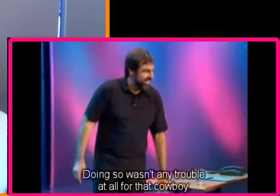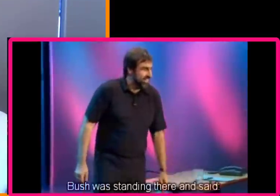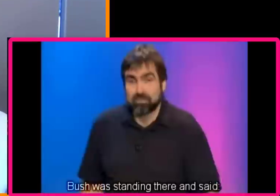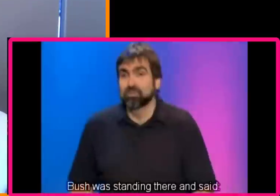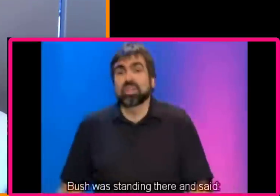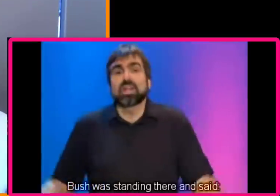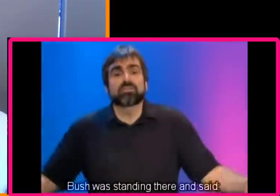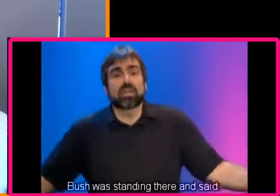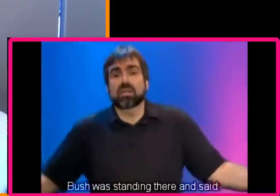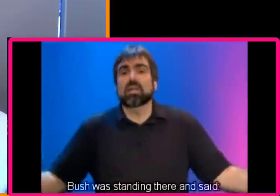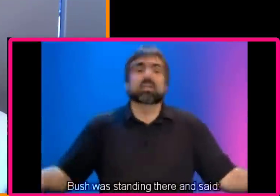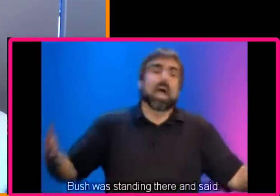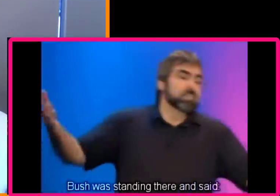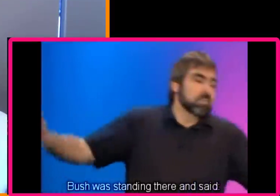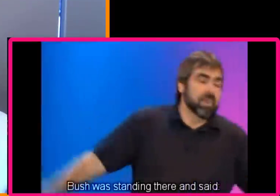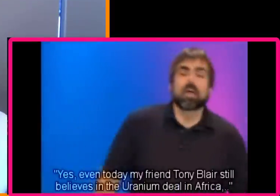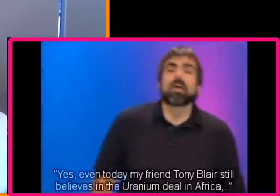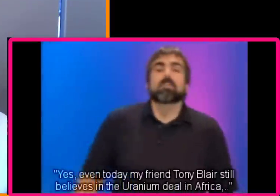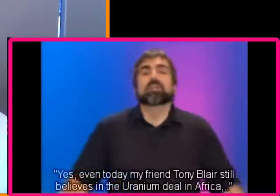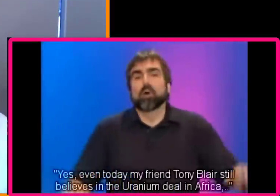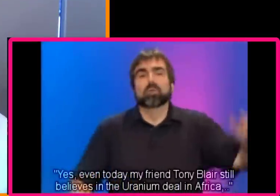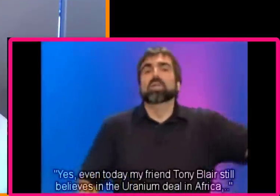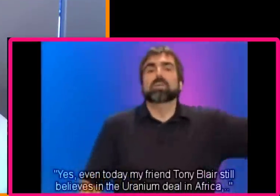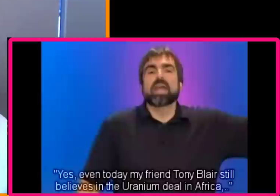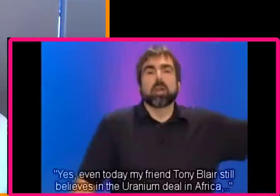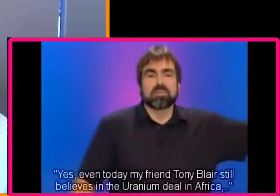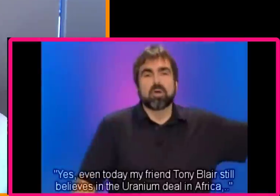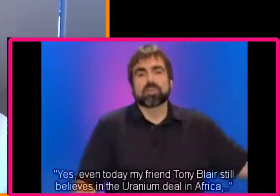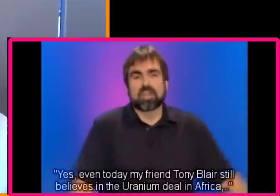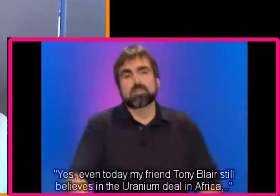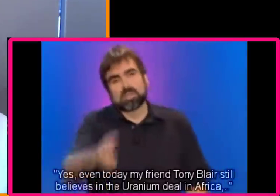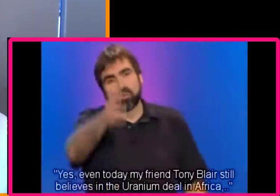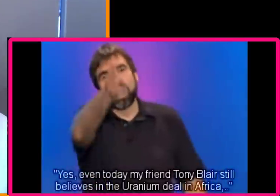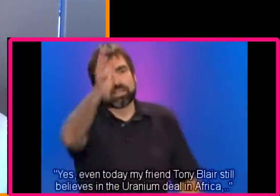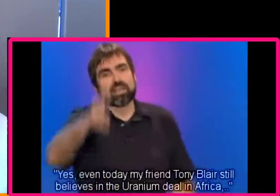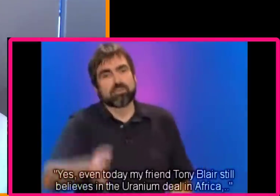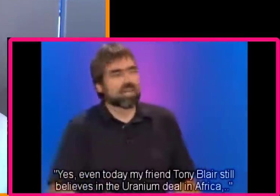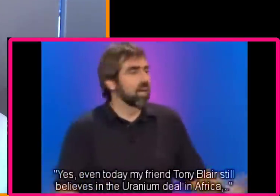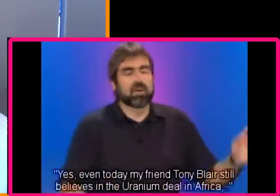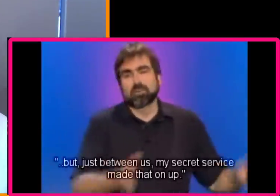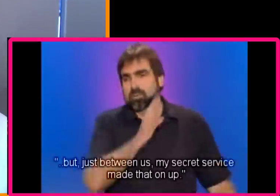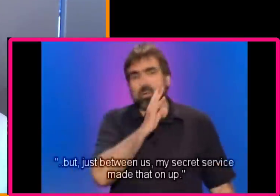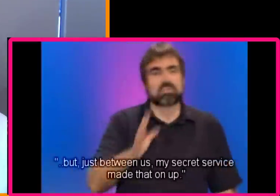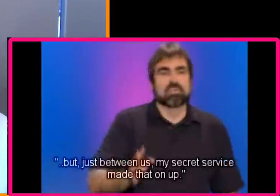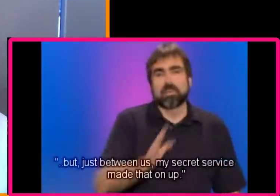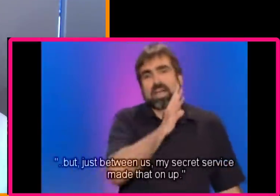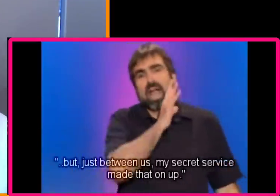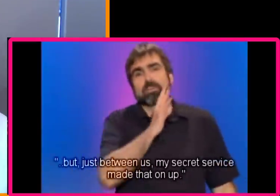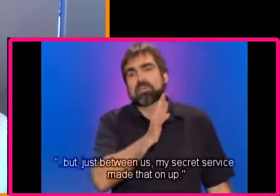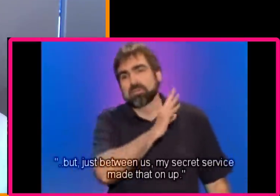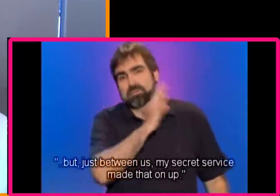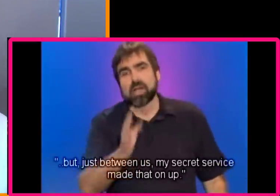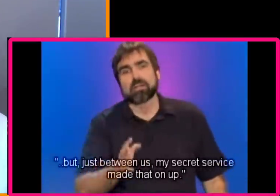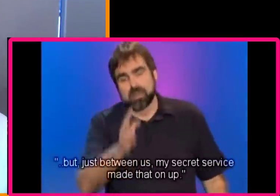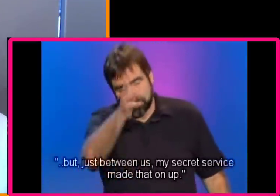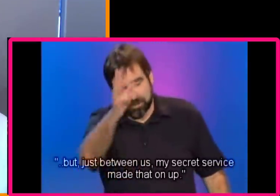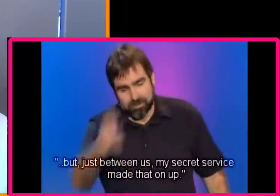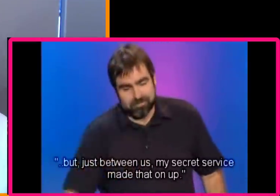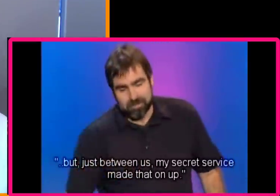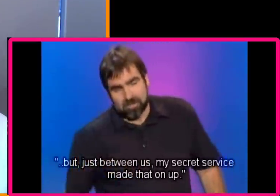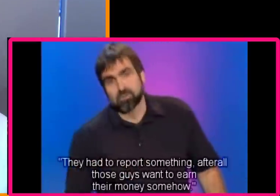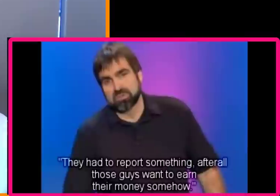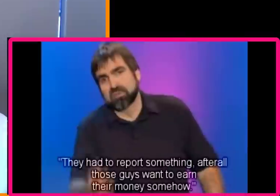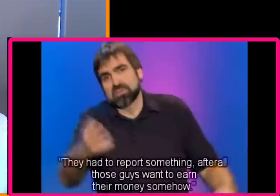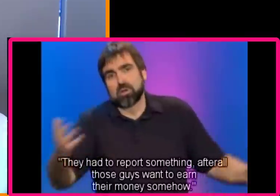mich hat da gestand hat gesagt ja mein freund tony blair glaube ist heute das mit dem oral den afrikaner unter uns das hat mein geheimnis sie aus den fingern gesaugt